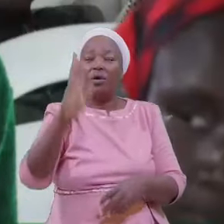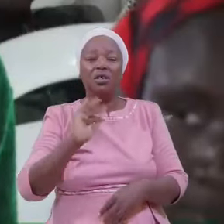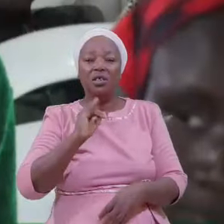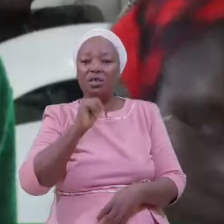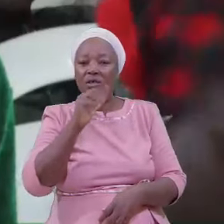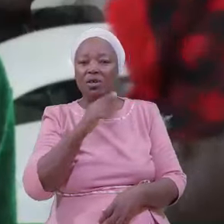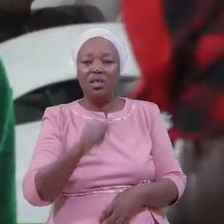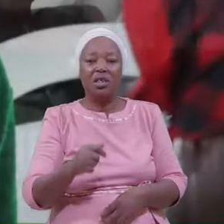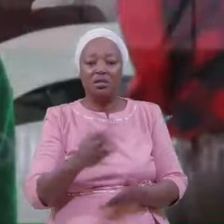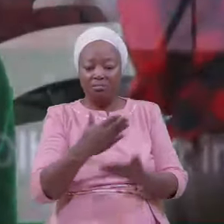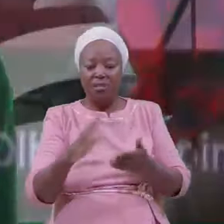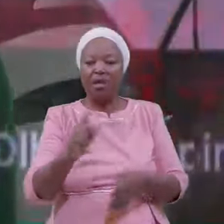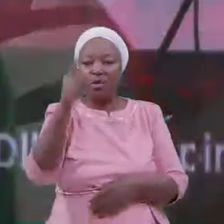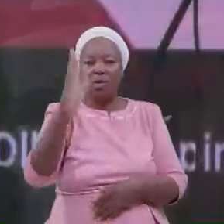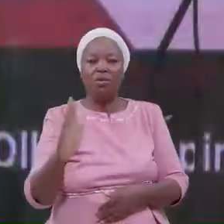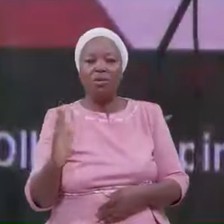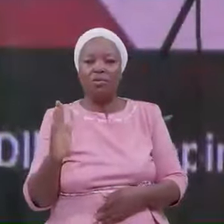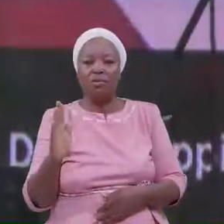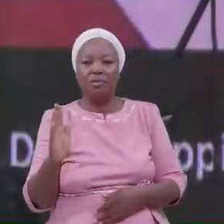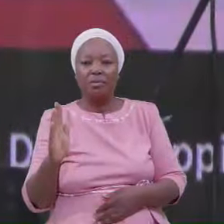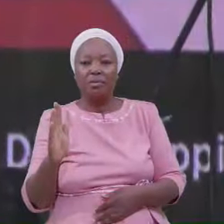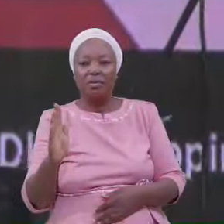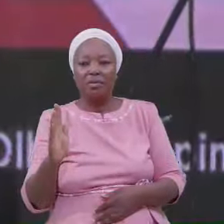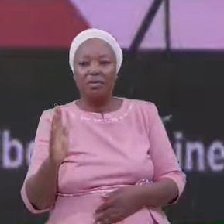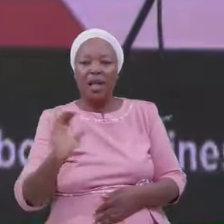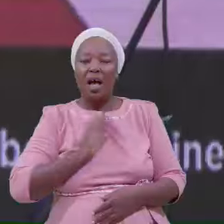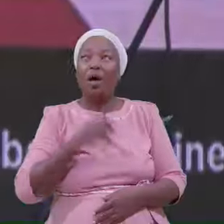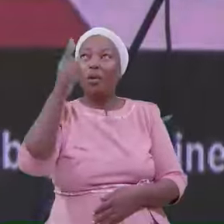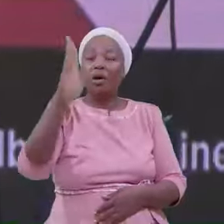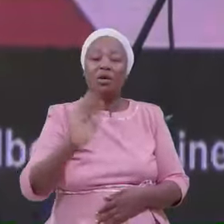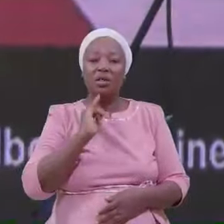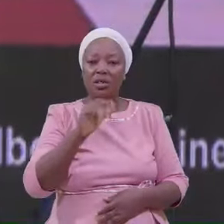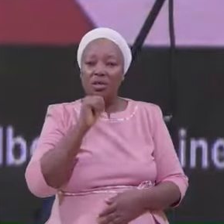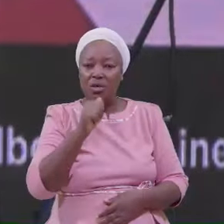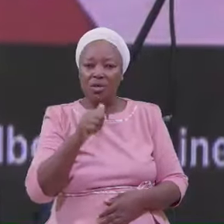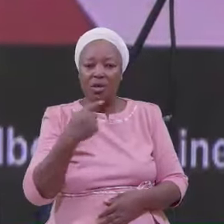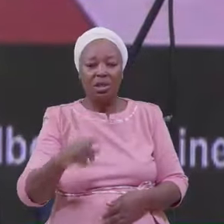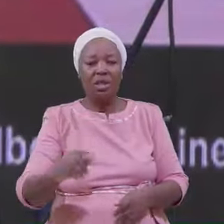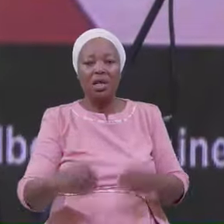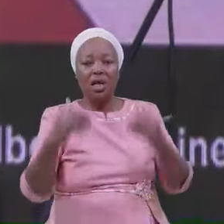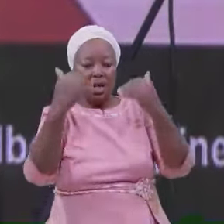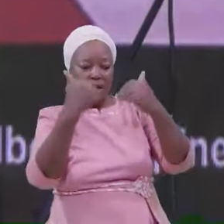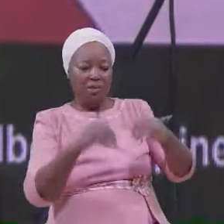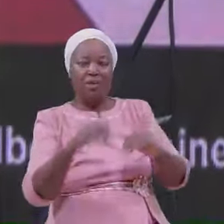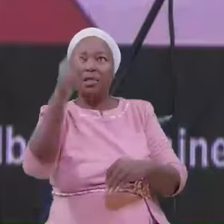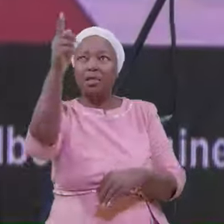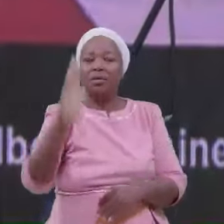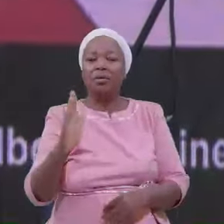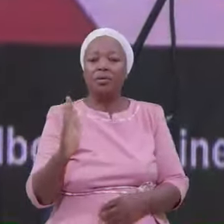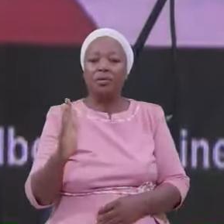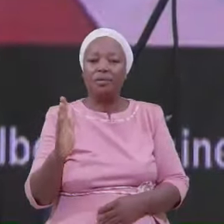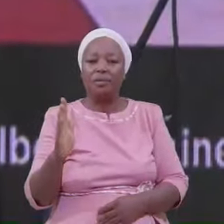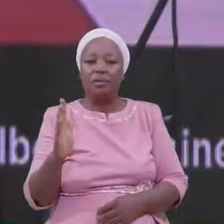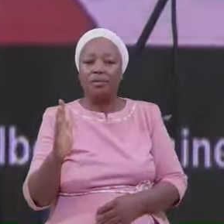God. Ang Diyos ay hindi namimili. Our God is not a limited God. Hindi limitado ang Diyos. Because